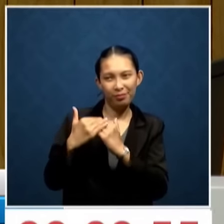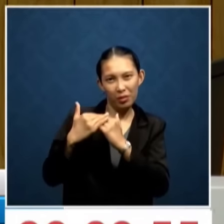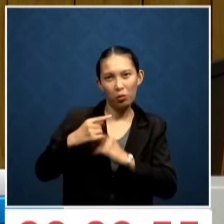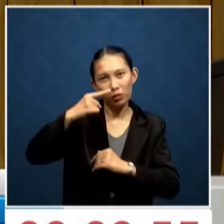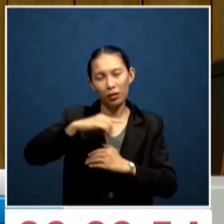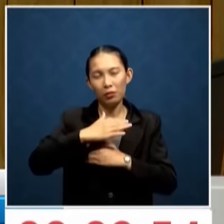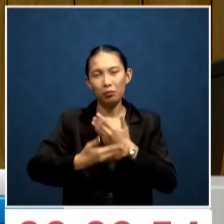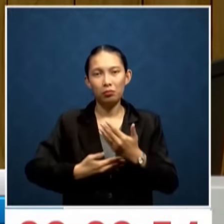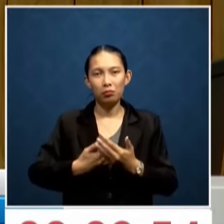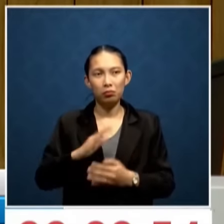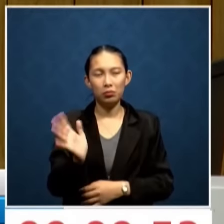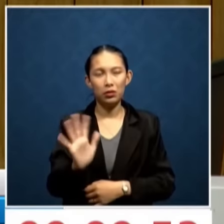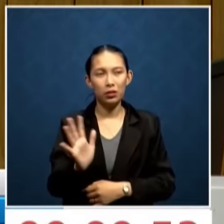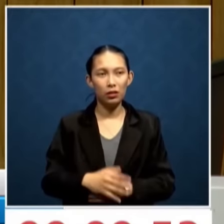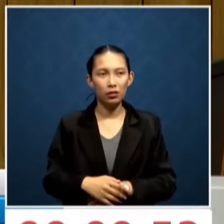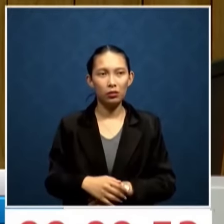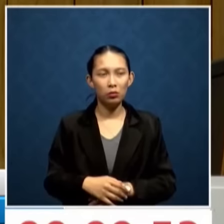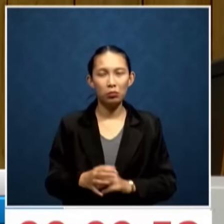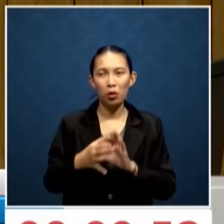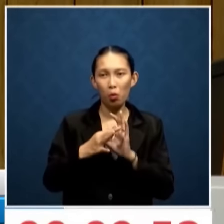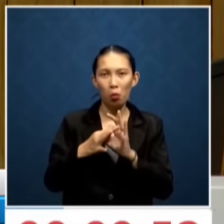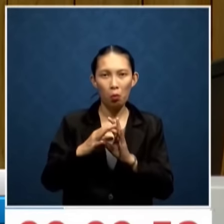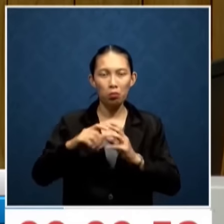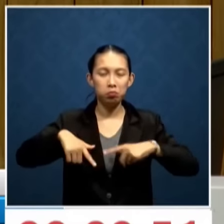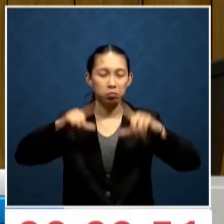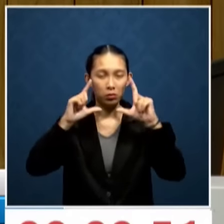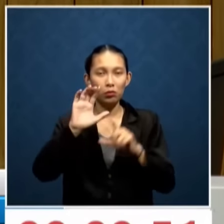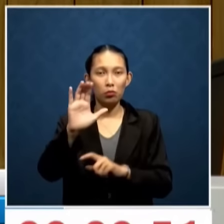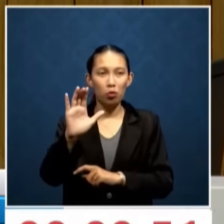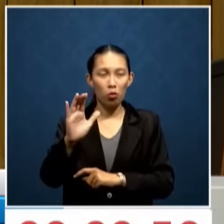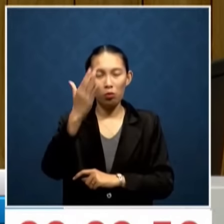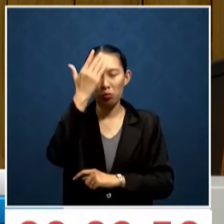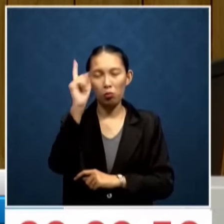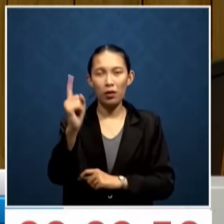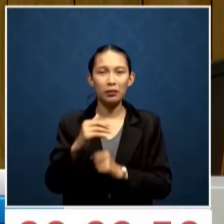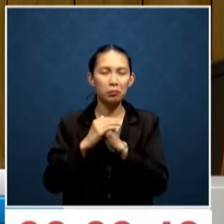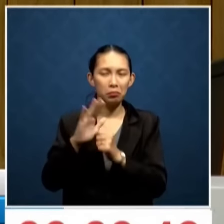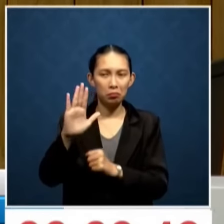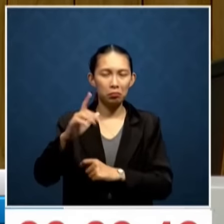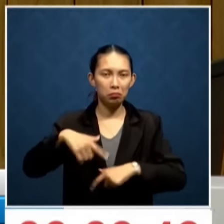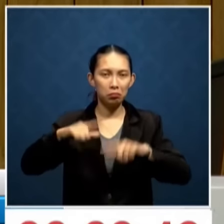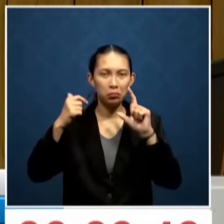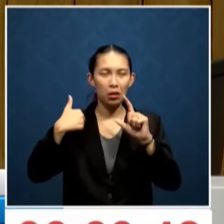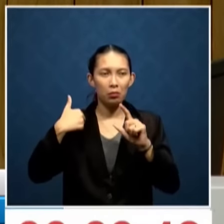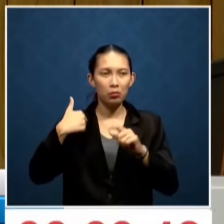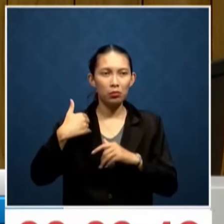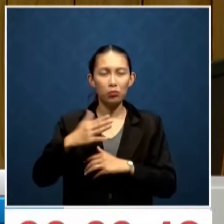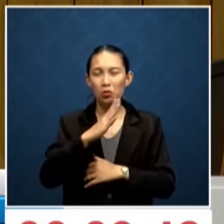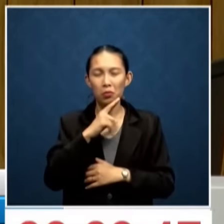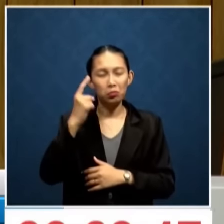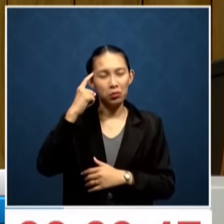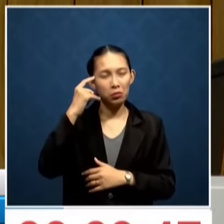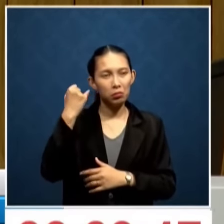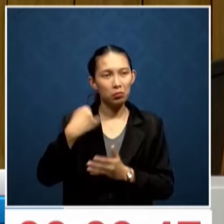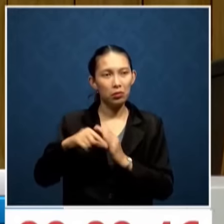ไทยหรืออะไรก็ตามเขาห่วงภาพพจน์เขามากกว่าเขาบอกเขาเป็นมหาอำนาจเขารู้สึกว่าเอ๊ะถ้าความเข้าใจผิด